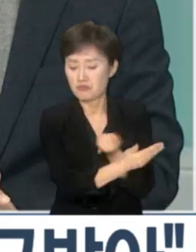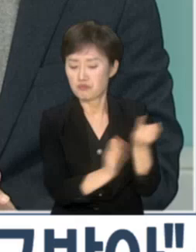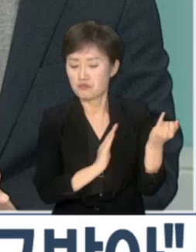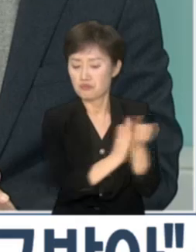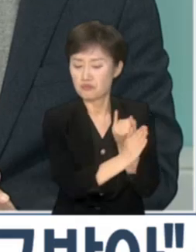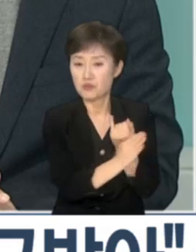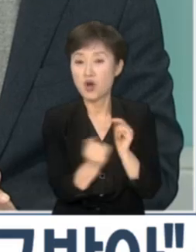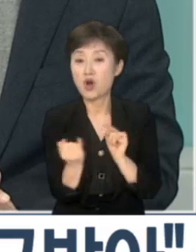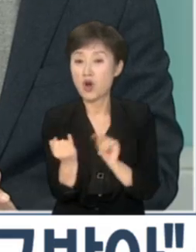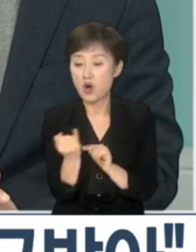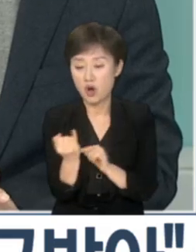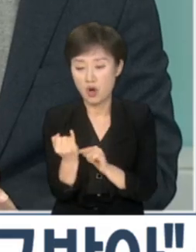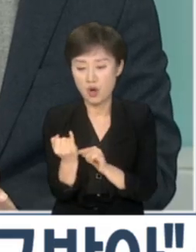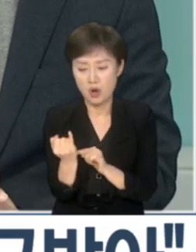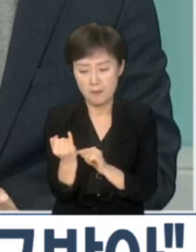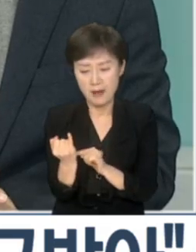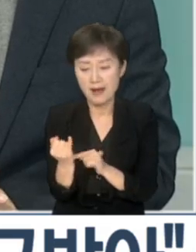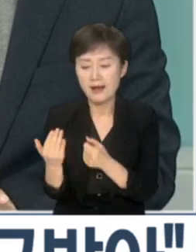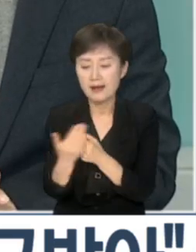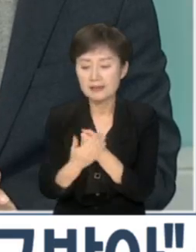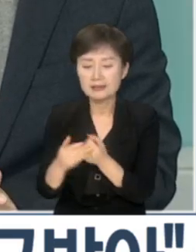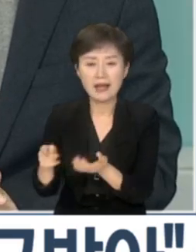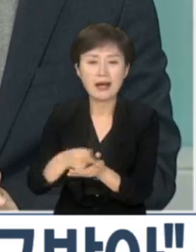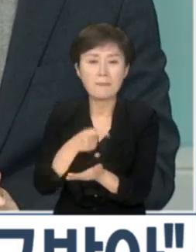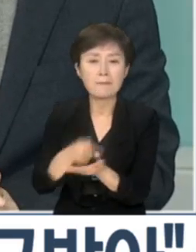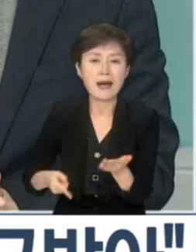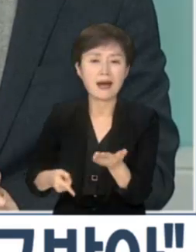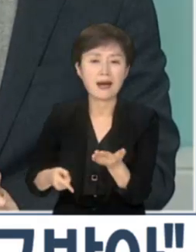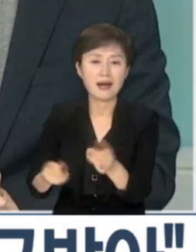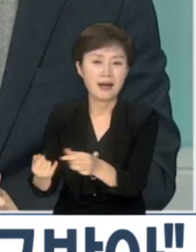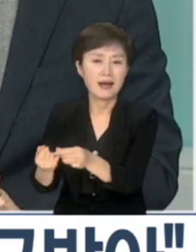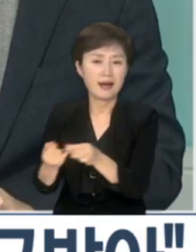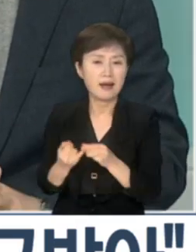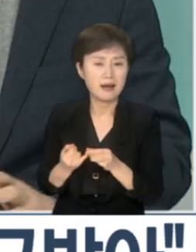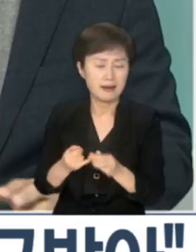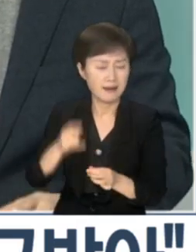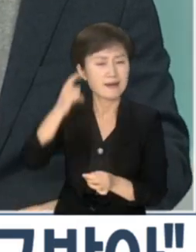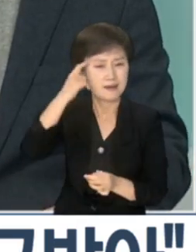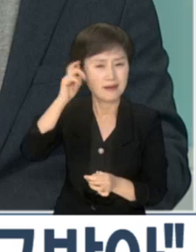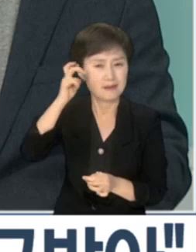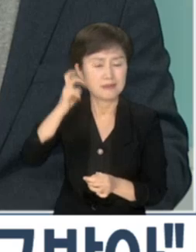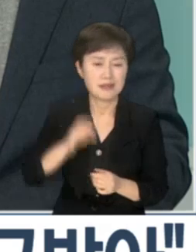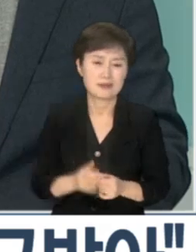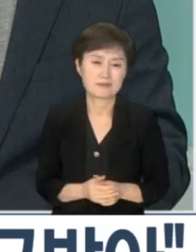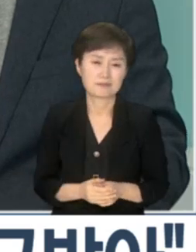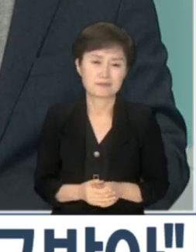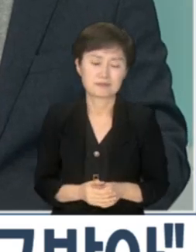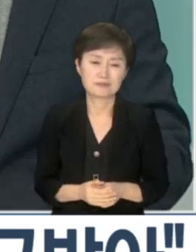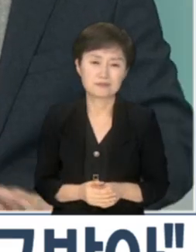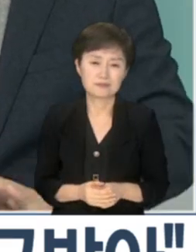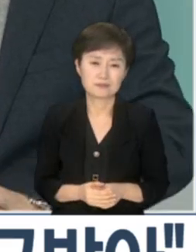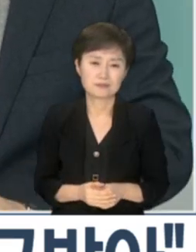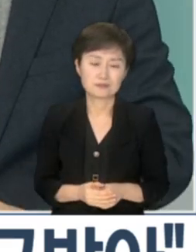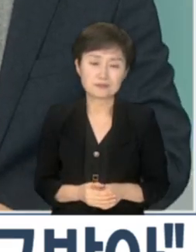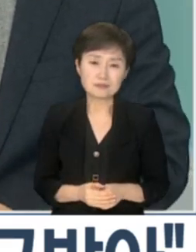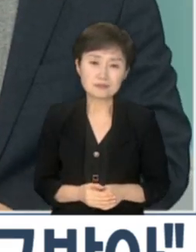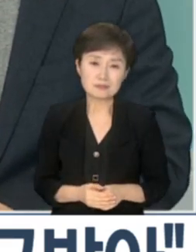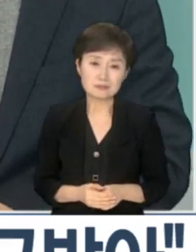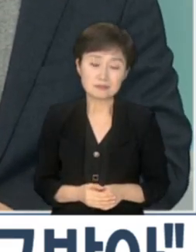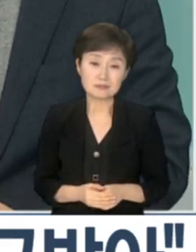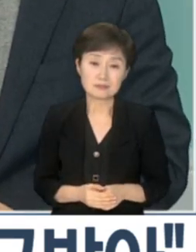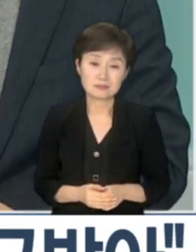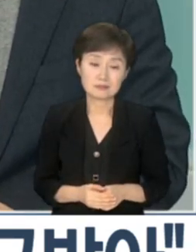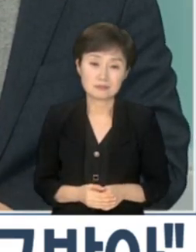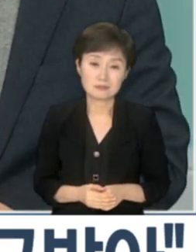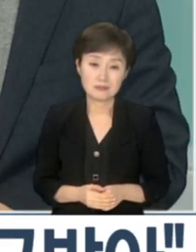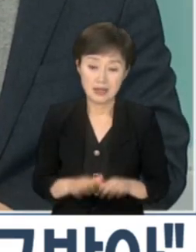대해서 보훈공천하려고 하는 거 아니냐라고 그 비판의 지점이 분명히 있을 거라고 저는 생각하고요. 그리고 이런 부분 아까도